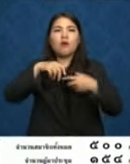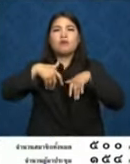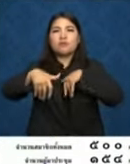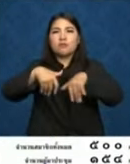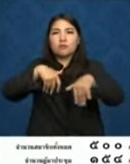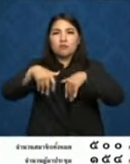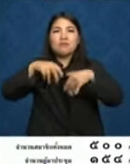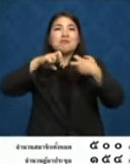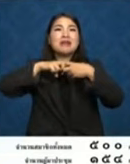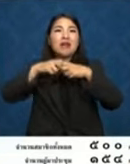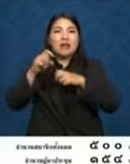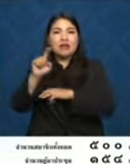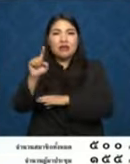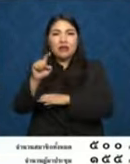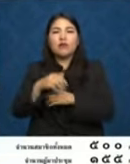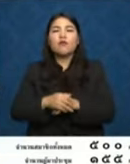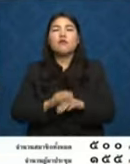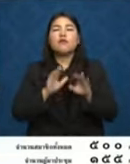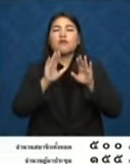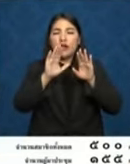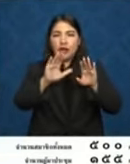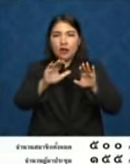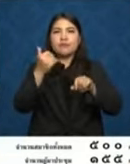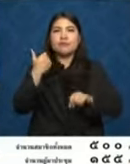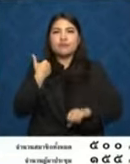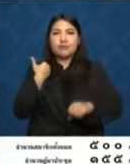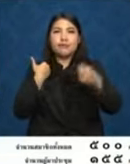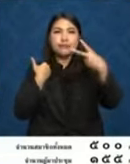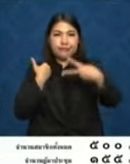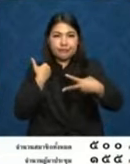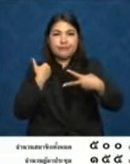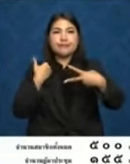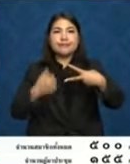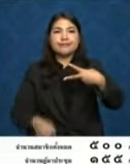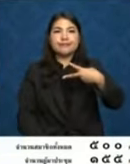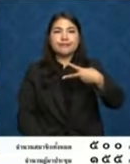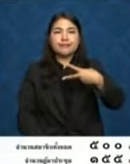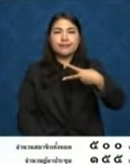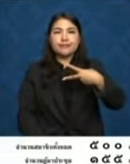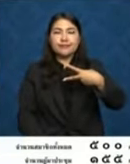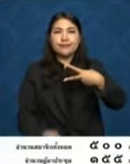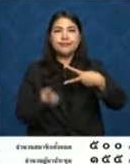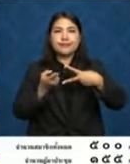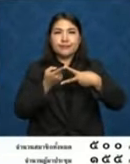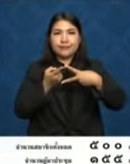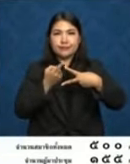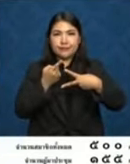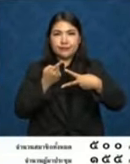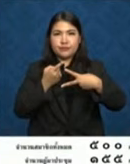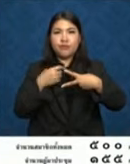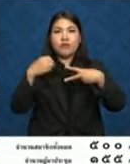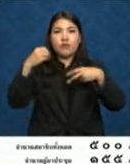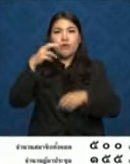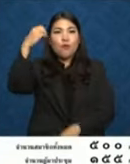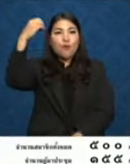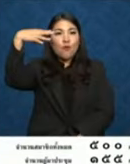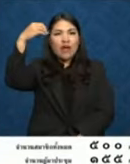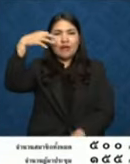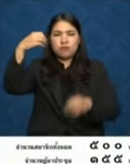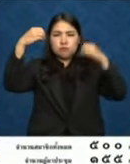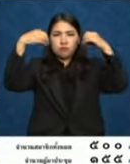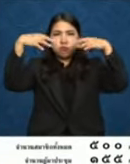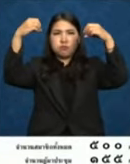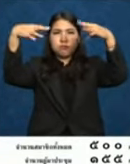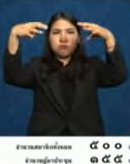ากท่านประธานไปยังหน่วยงานที่เกี่ยวข้องจำนวน2เรื่องครับขอสไลด์ด้วยครับ เรื่องที่1ไฟส่องสว่างทางหลวงชนบทส